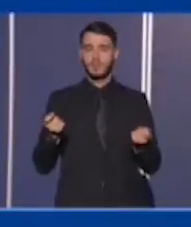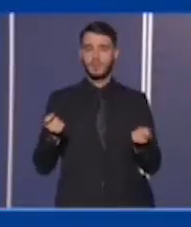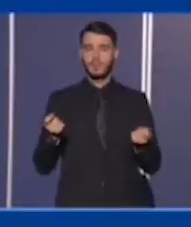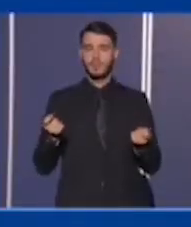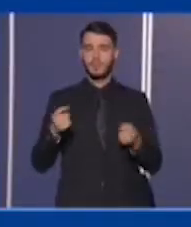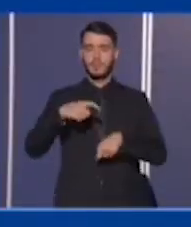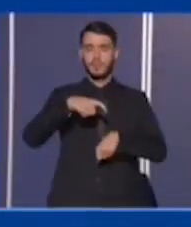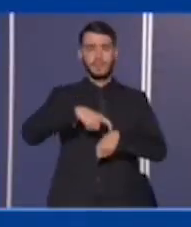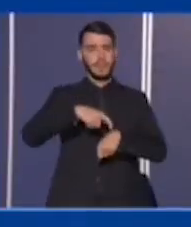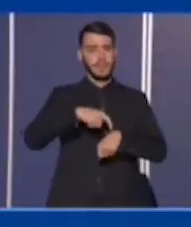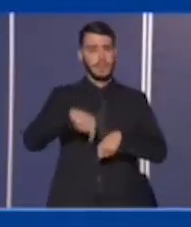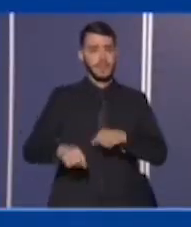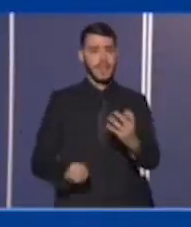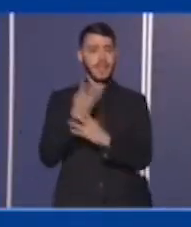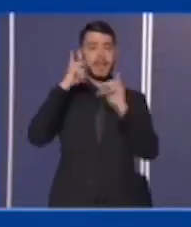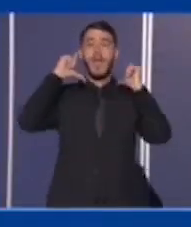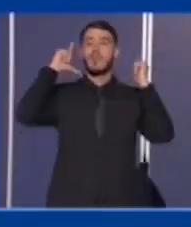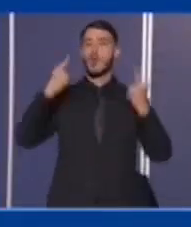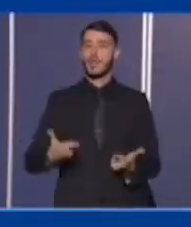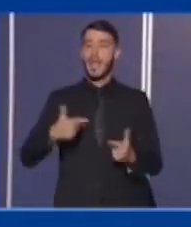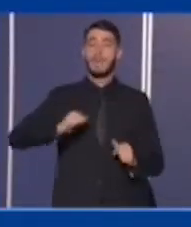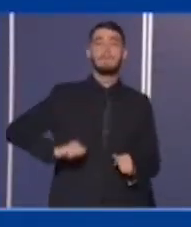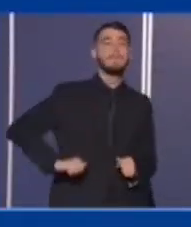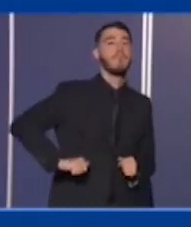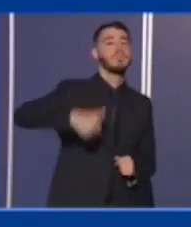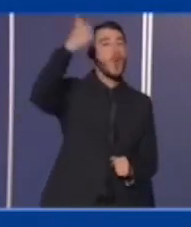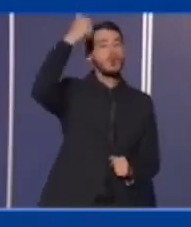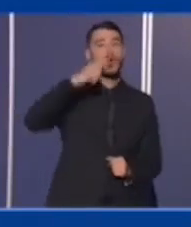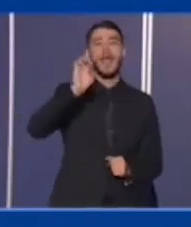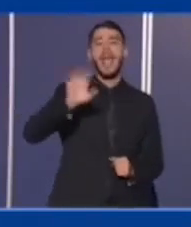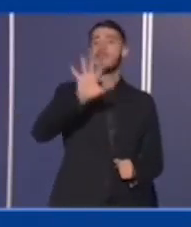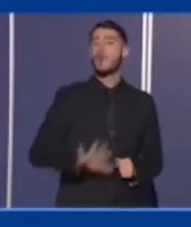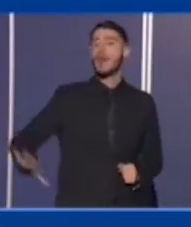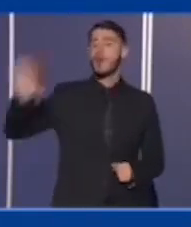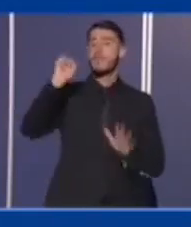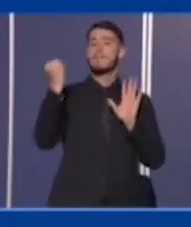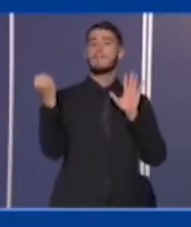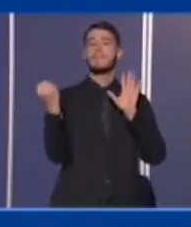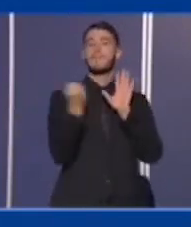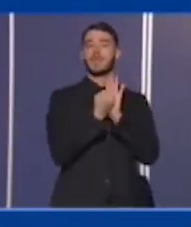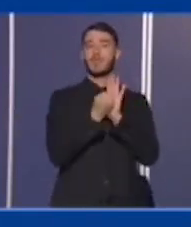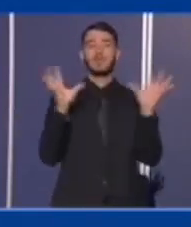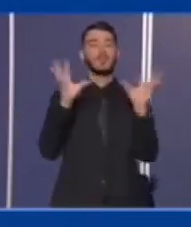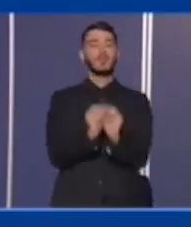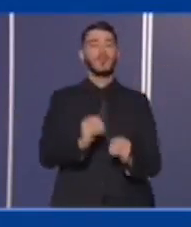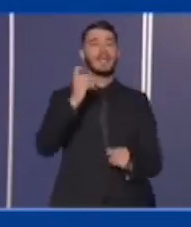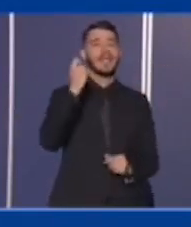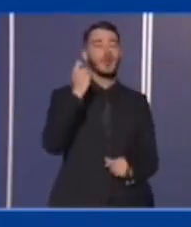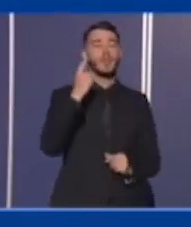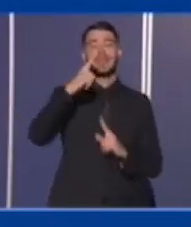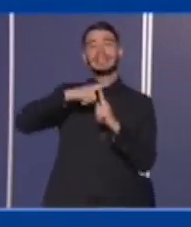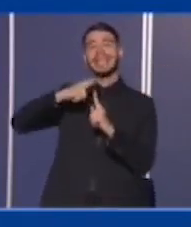Αυτή τη στιγμή, λοιπόν, η Νέα Δημοκρατία είναι το πρώτο πανευρωπαϊκά κόμμα το οποίο έχει πιστοποιήσει τις διοικητικές, οικονομικές και τεχνικές υπηρεσίες